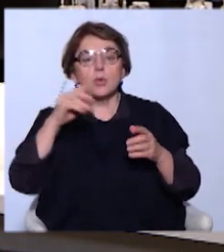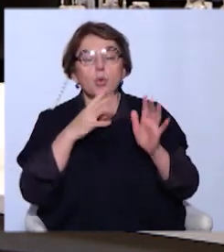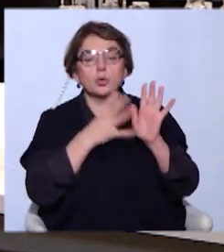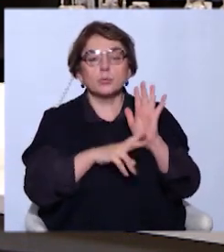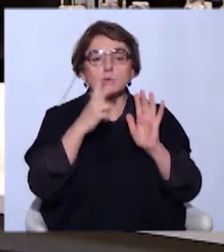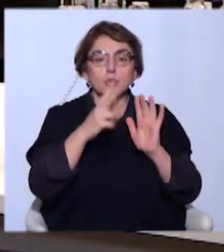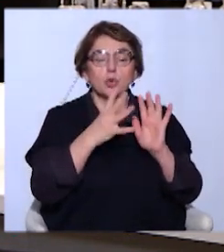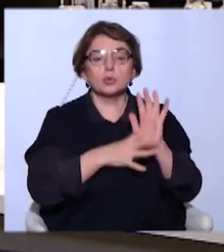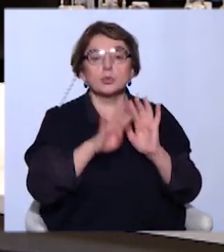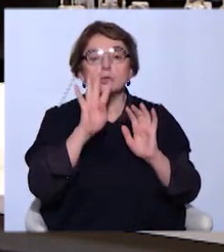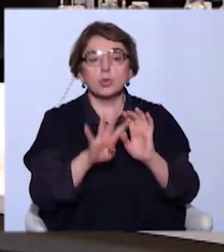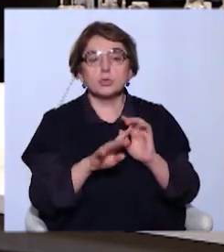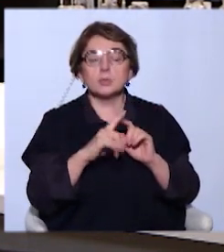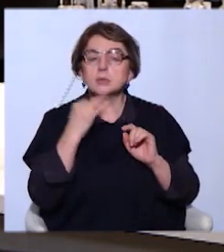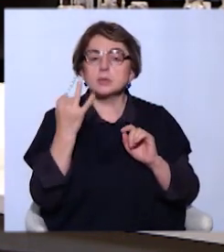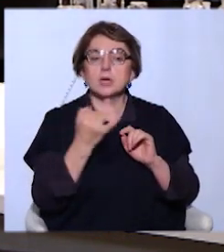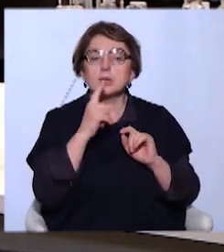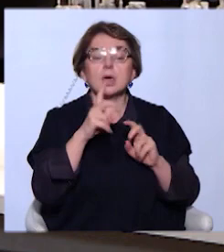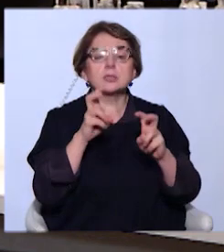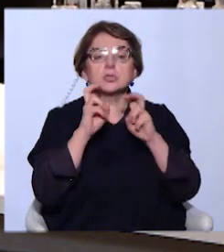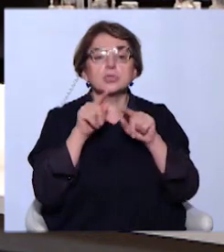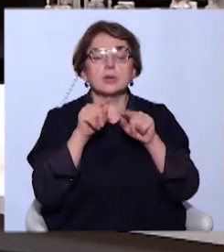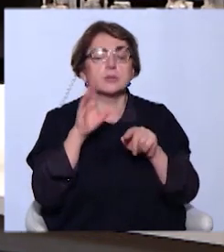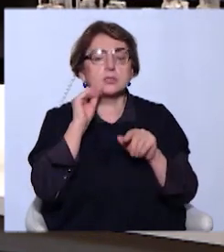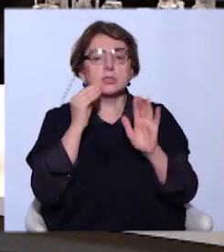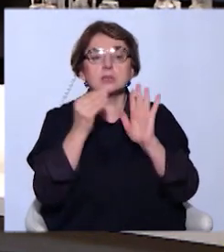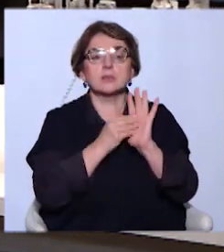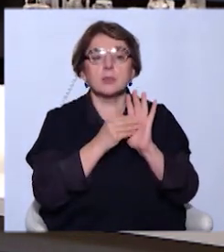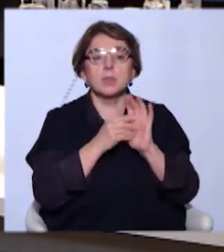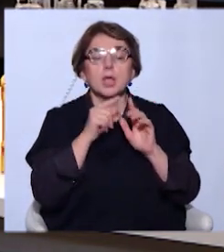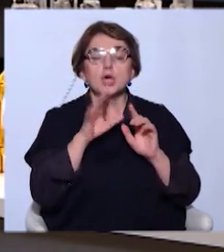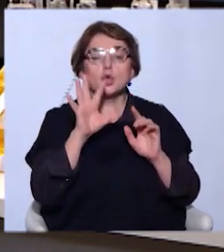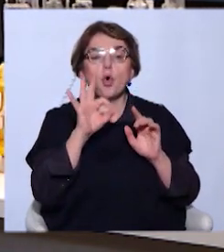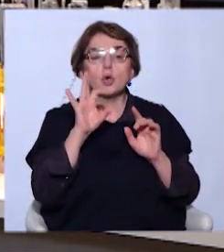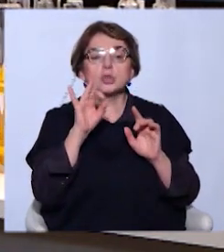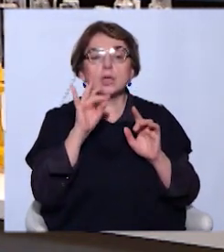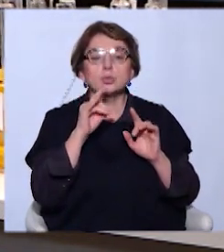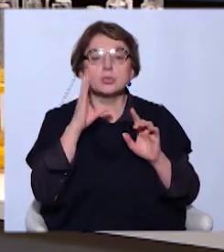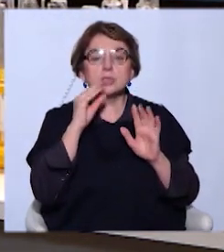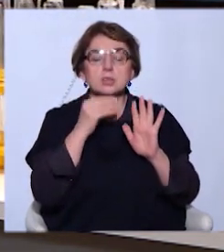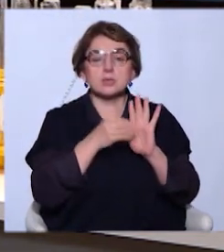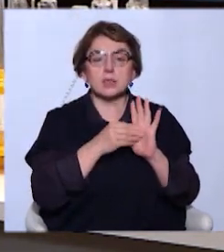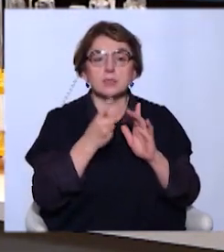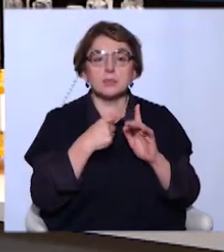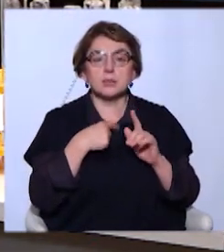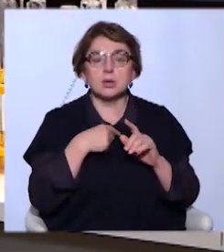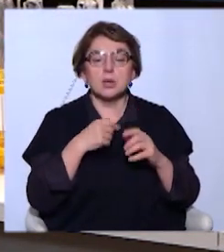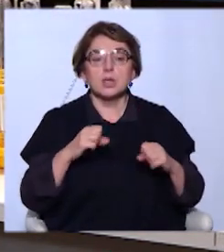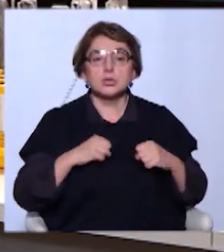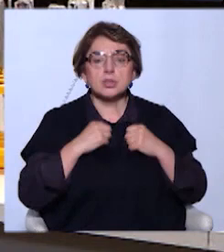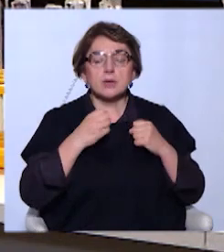აწერია რიცხვები 92, 94. საინტერესოა თუ რას ნიშნავს ეს რიცხვები. ეს არის ოქტანური რიცხვი.